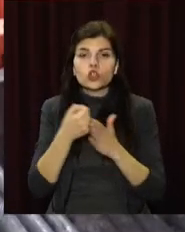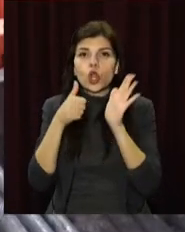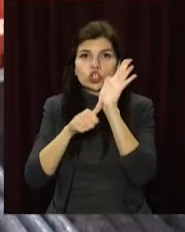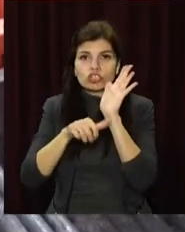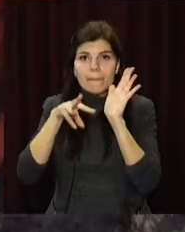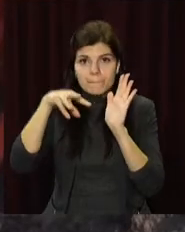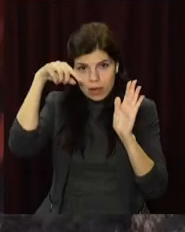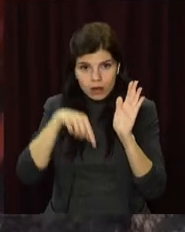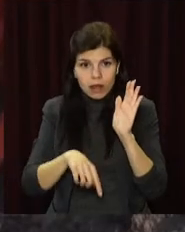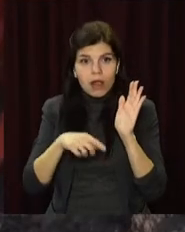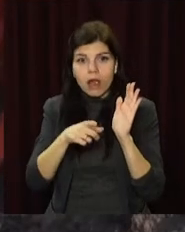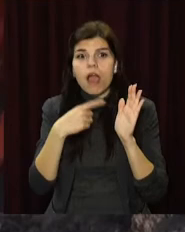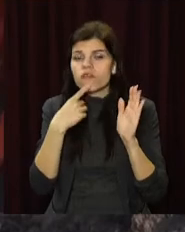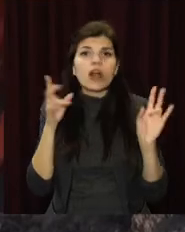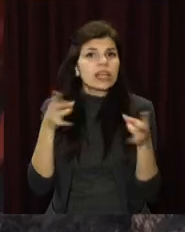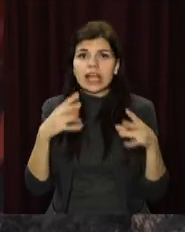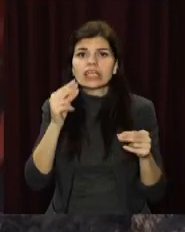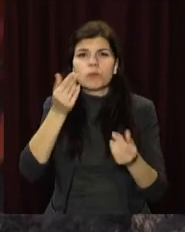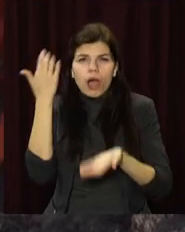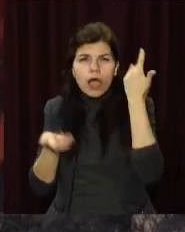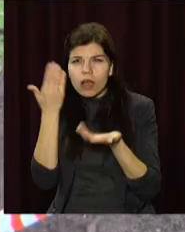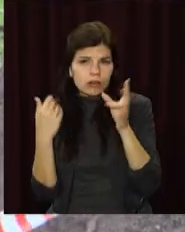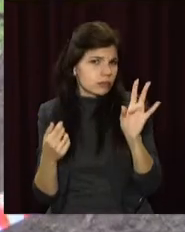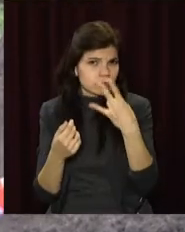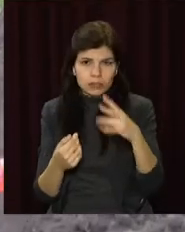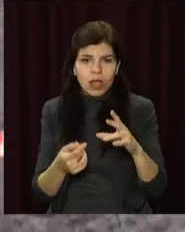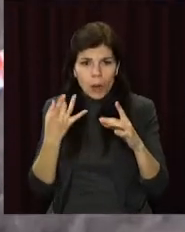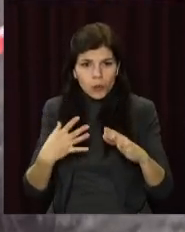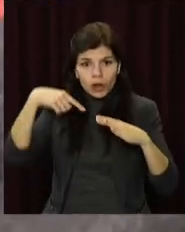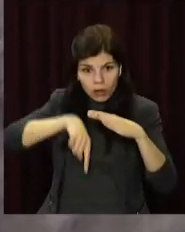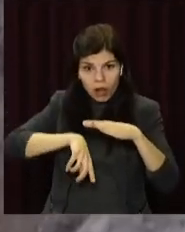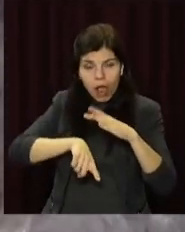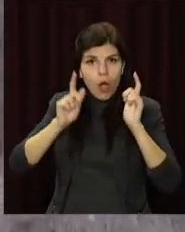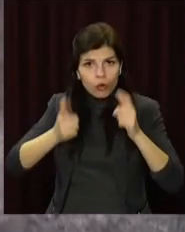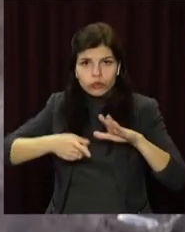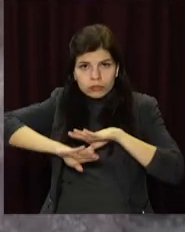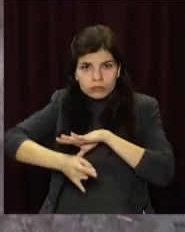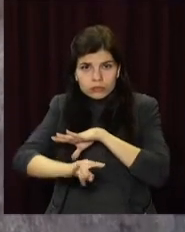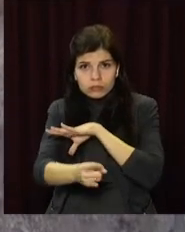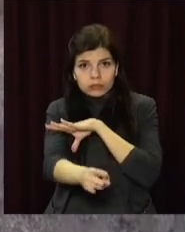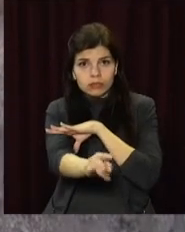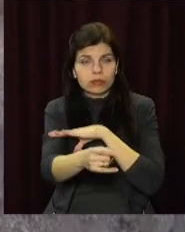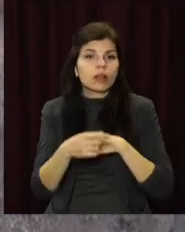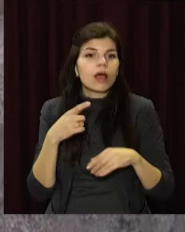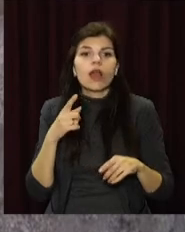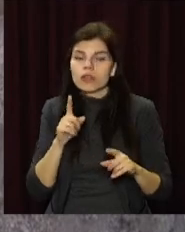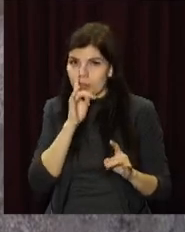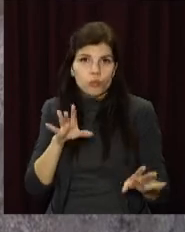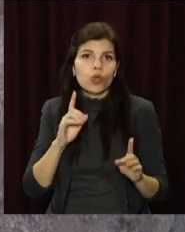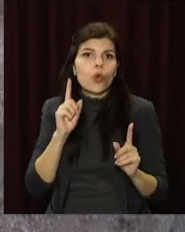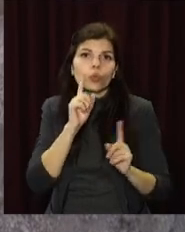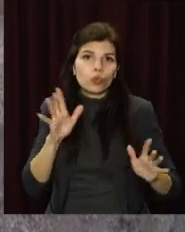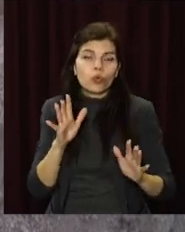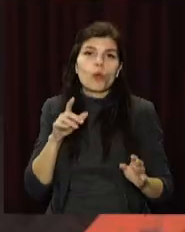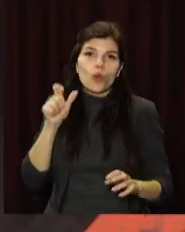не вскриває асфальтне покриття. Тим самим не пририває движення автотранспорта, не доставляє неудобств